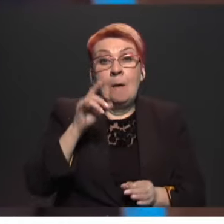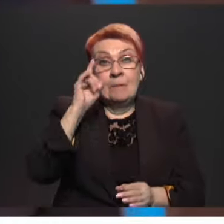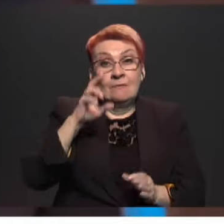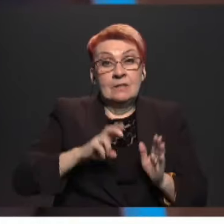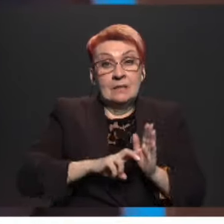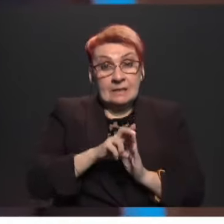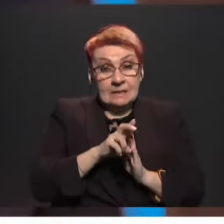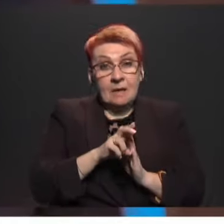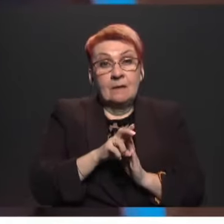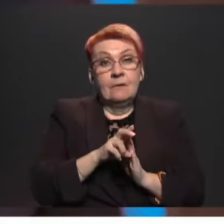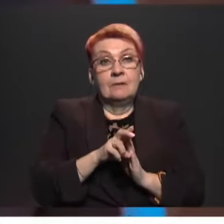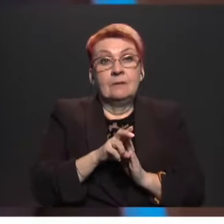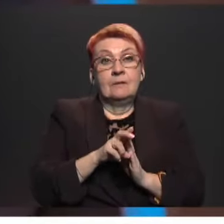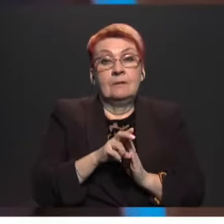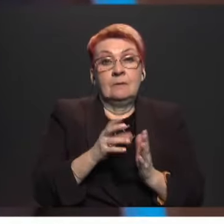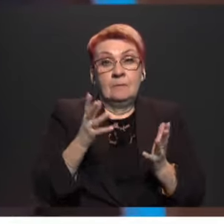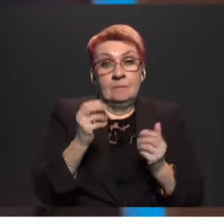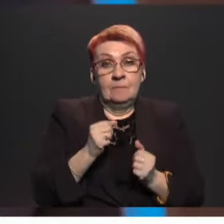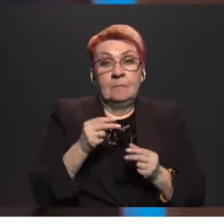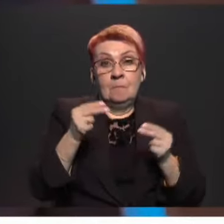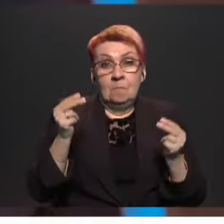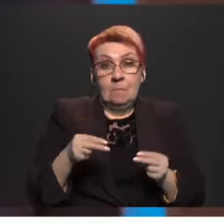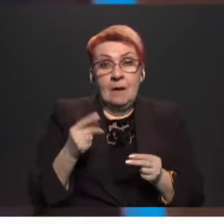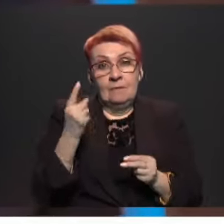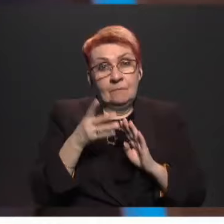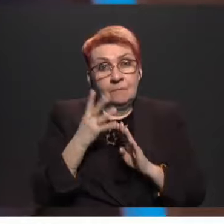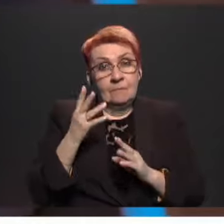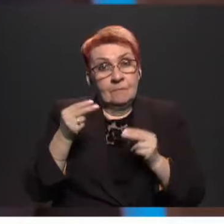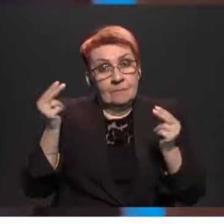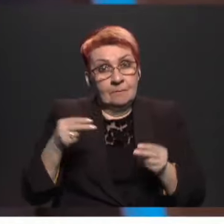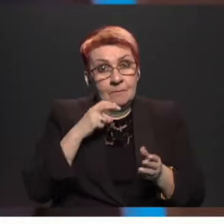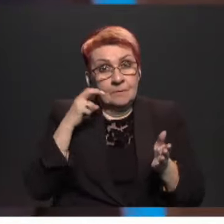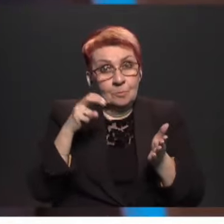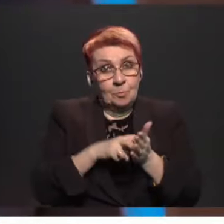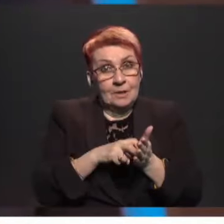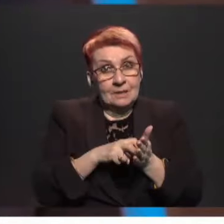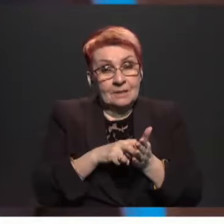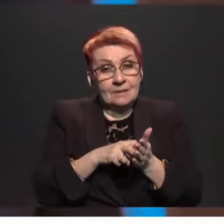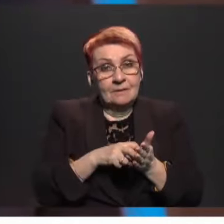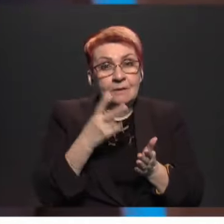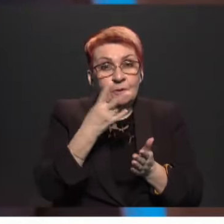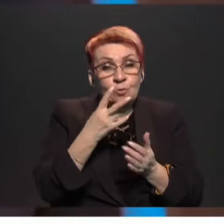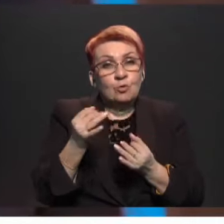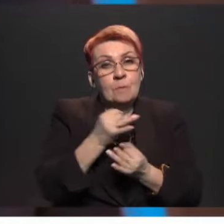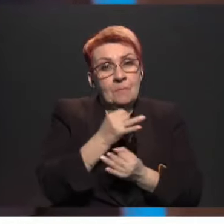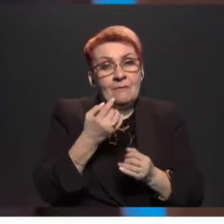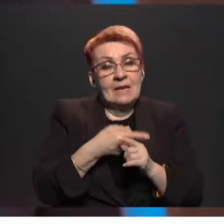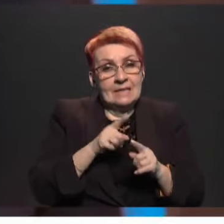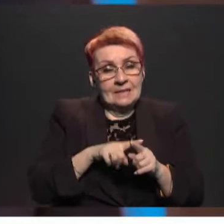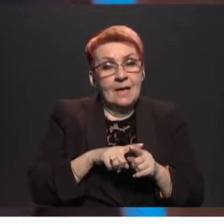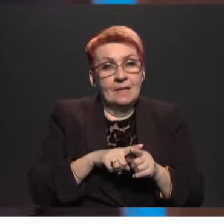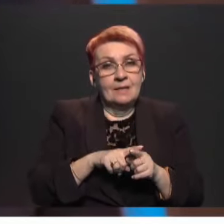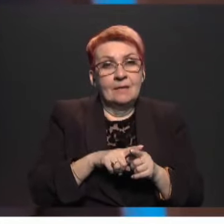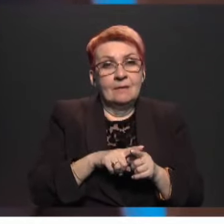полностью признает брак, который зарегистрирован в ЗАГСе. Тут вот надо вот как раз этот аспект проговорить, потому что, возможно, тоже с